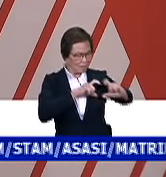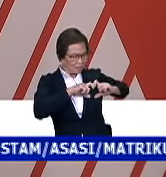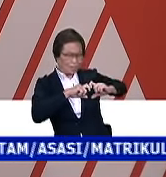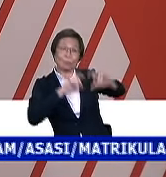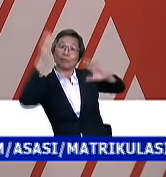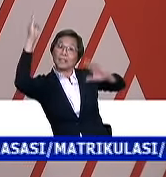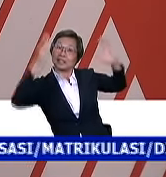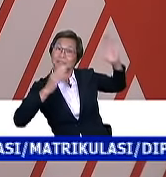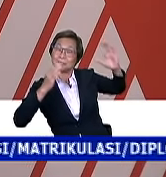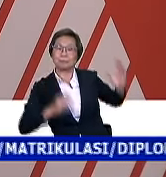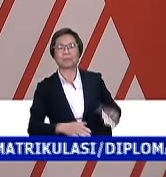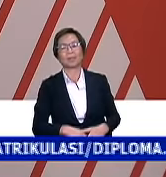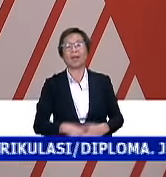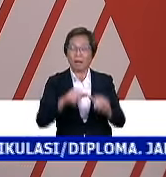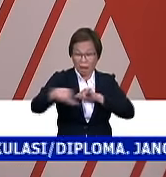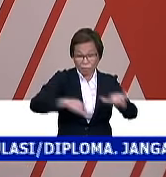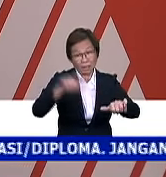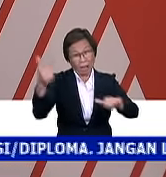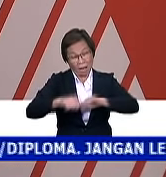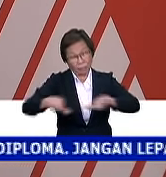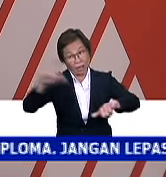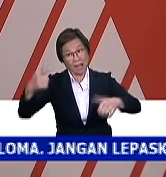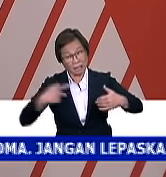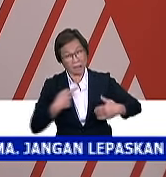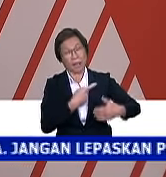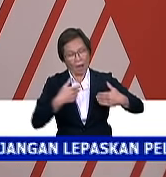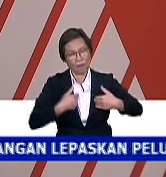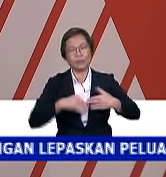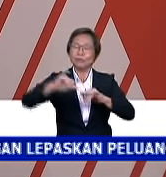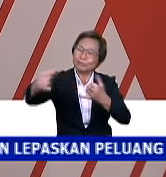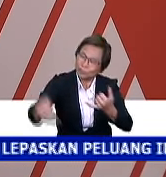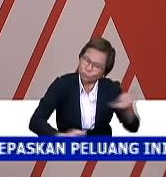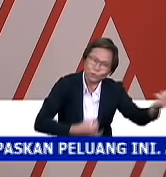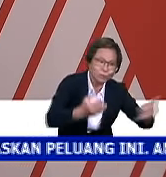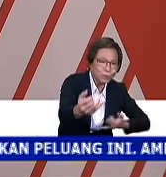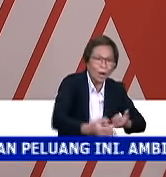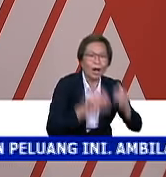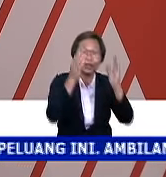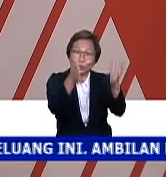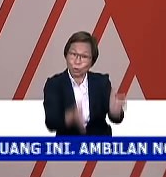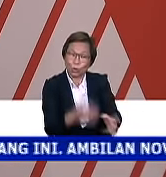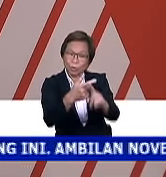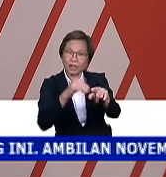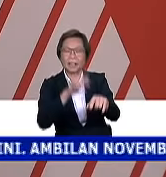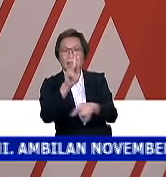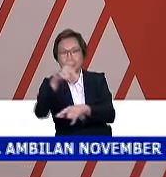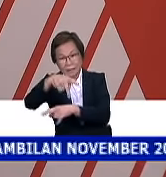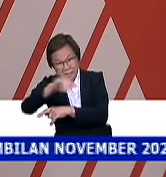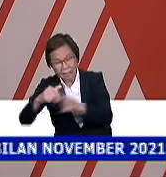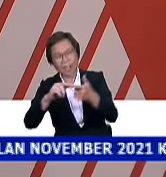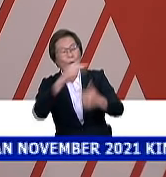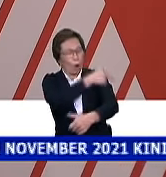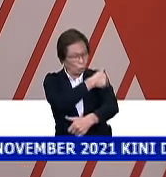Dan dalam usaha itu juga aktiviti lain yang kita laksanakan adalah kita menyediakan jemputan-jemputan daripada tokoh-tokoh seumpama daripada KPJ